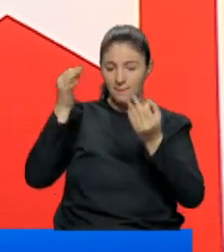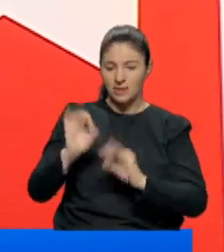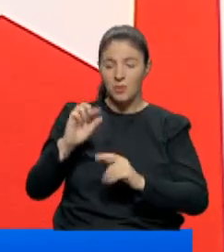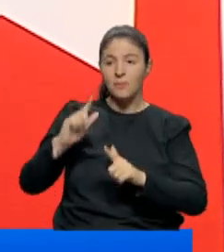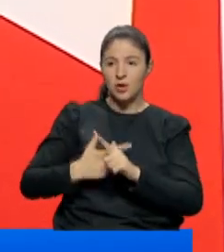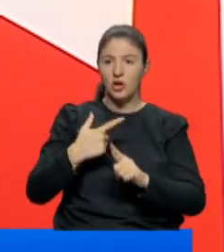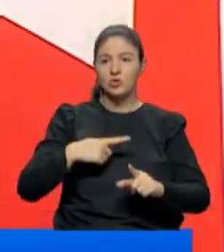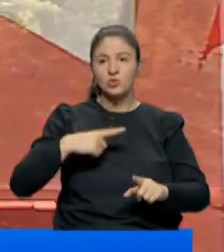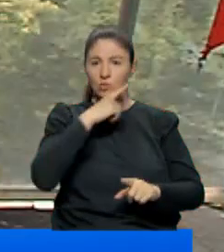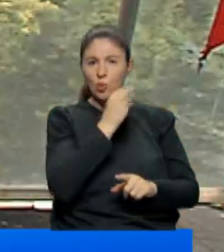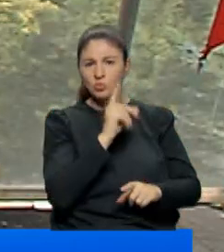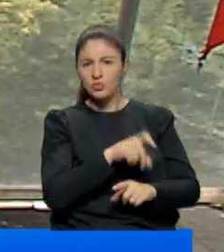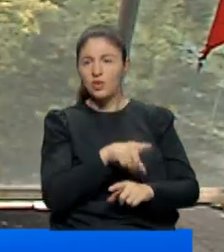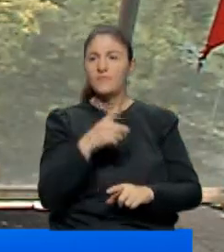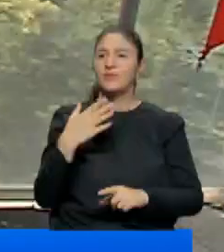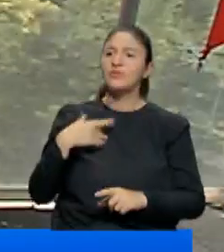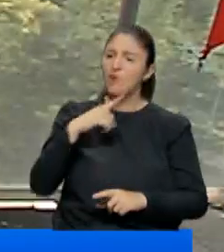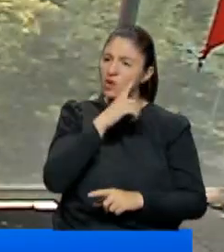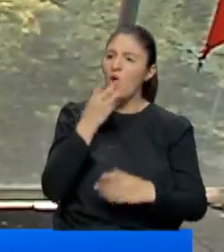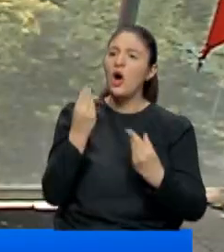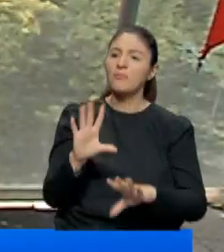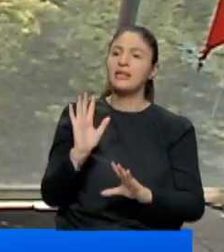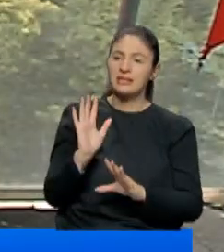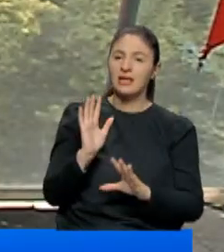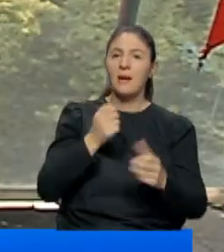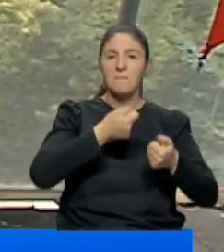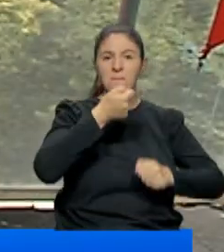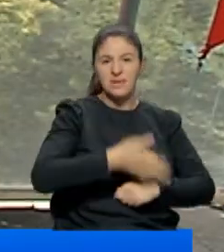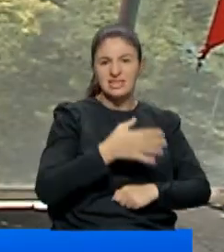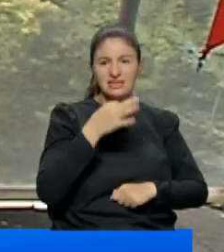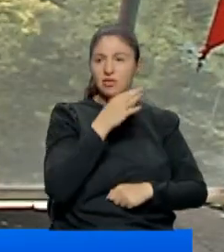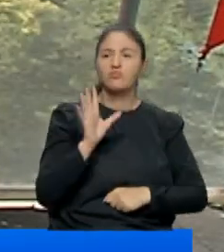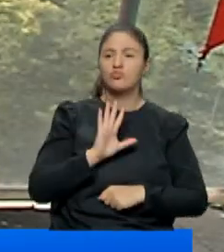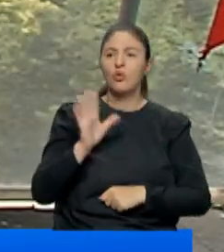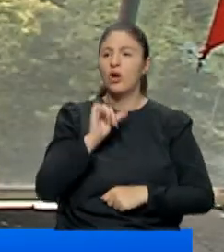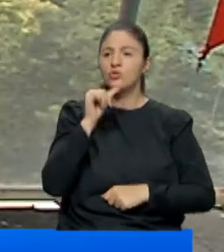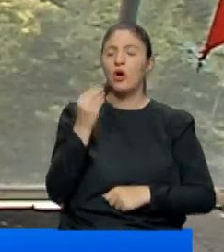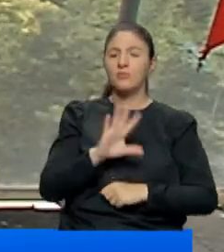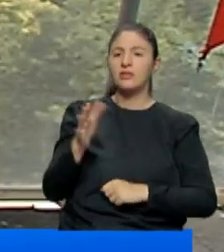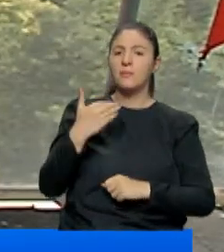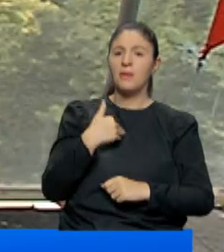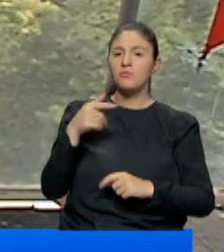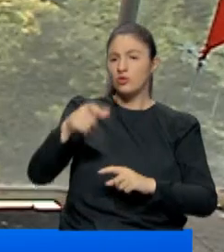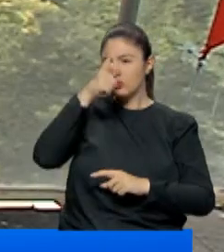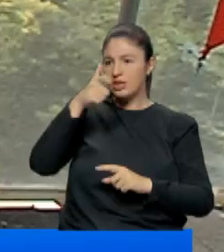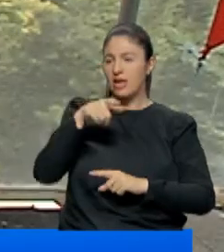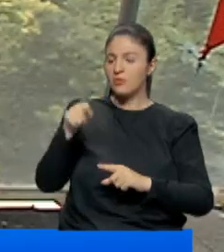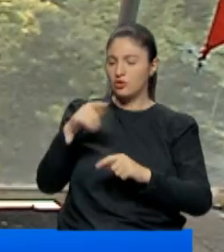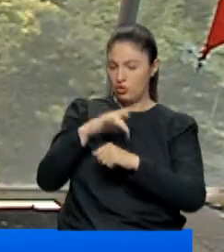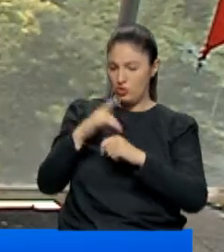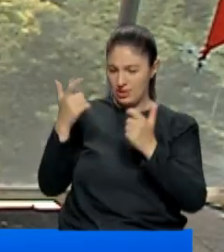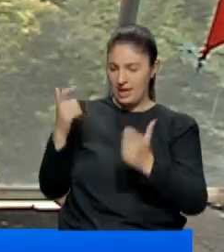başladığımız proje devam zorlandığımız olmadığı sorusunu aşamasına geldik Olmadı hiç olmadı Çünkü ben bu ülke